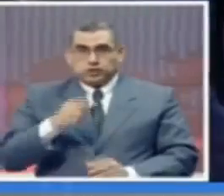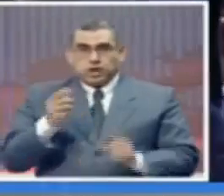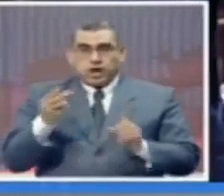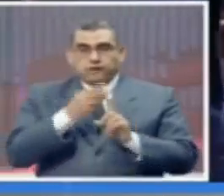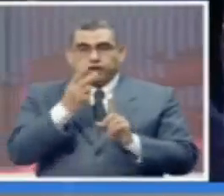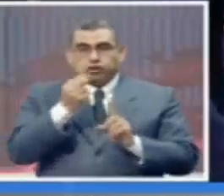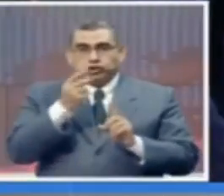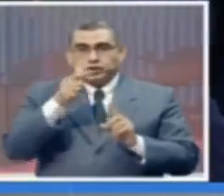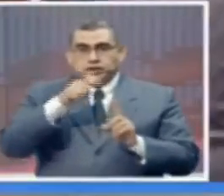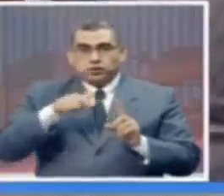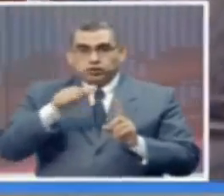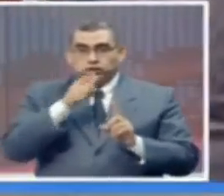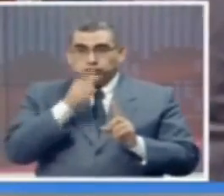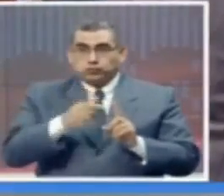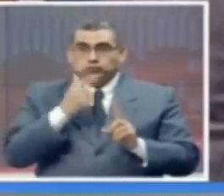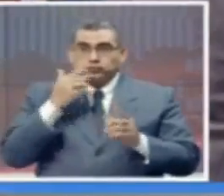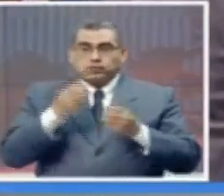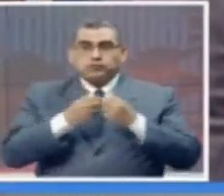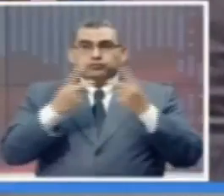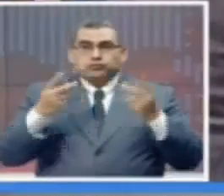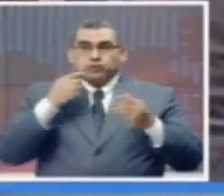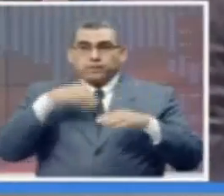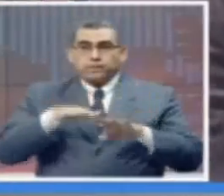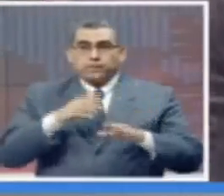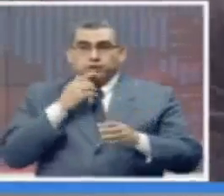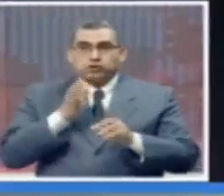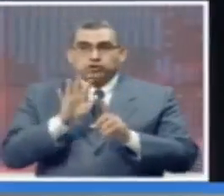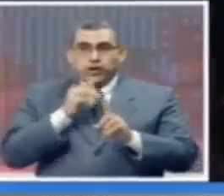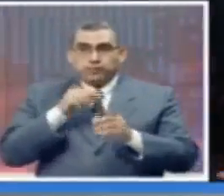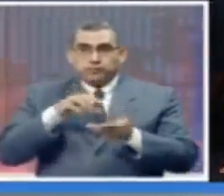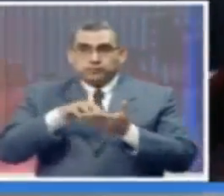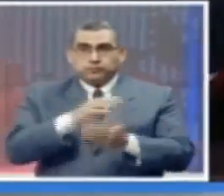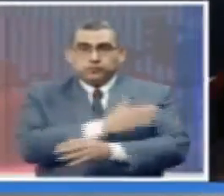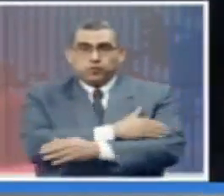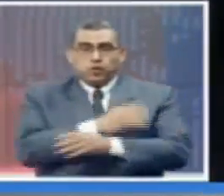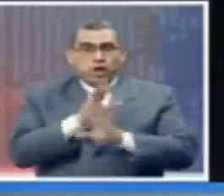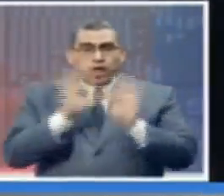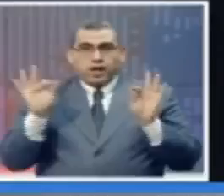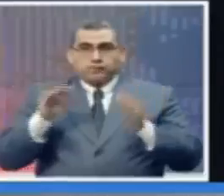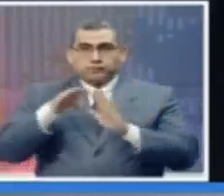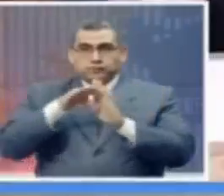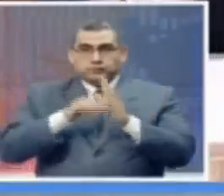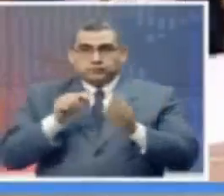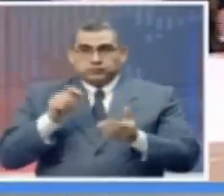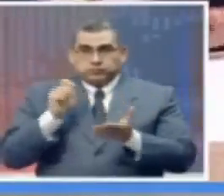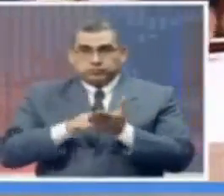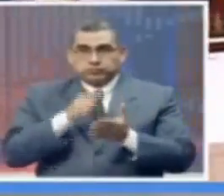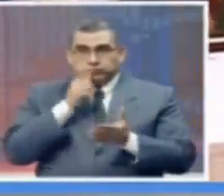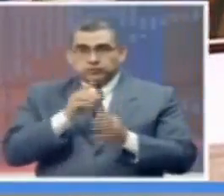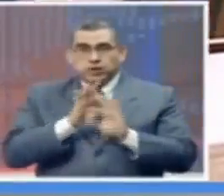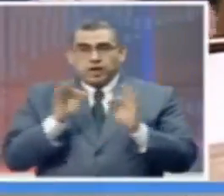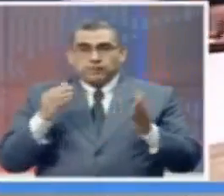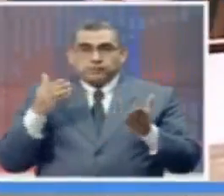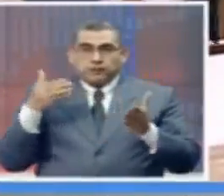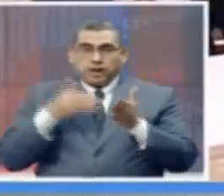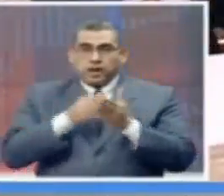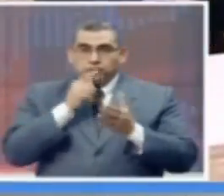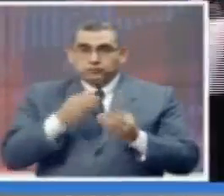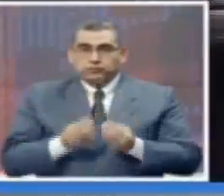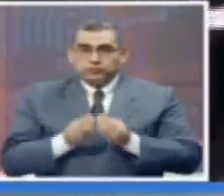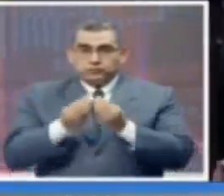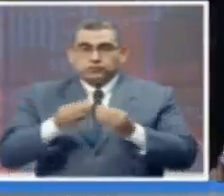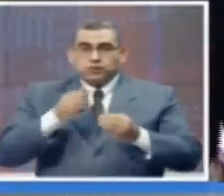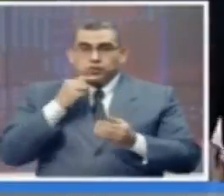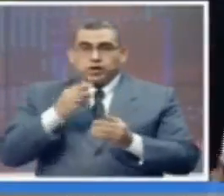2021-2026، وذلك بعد أن أنهت الأمانة العامة لمجلس النواب كافة الترتيبات اللازمة خاصة ما يتعلق بتسليم